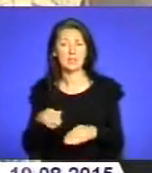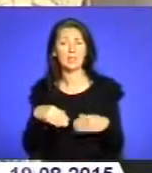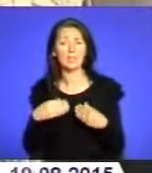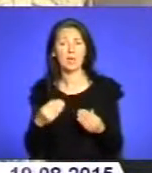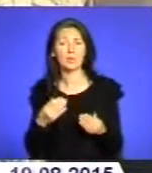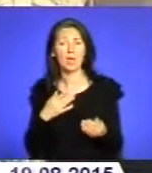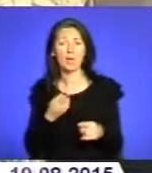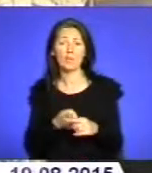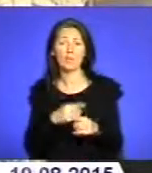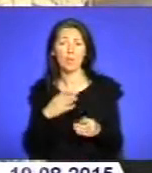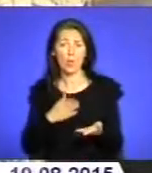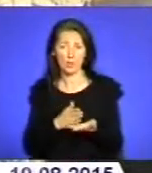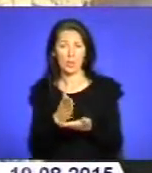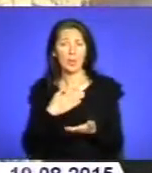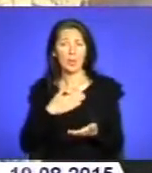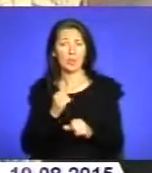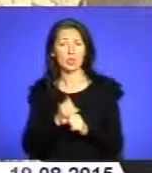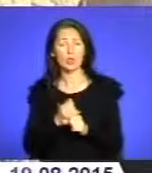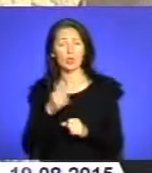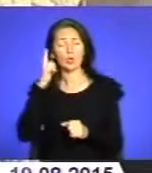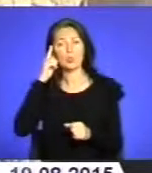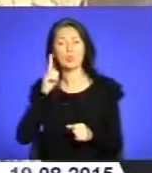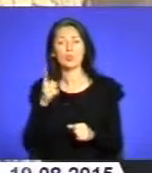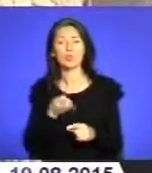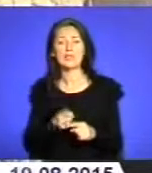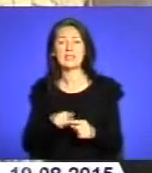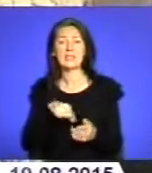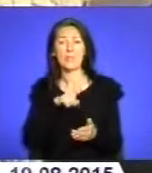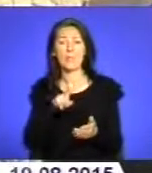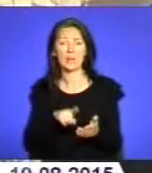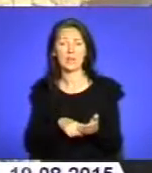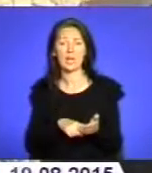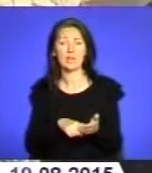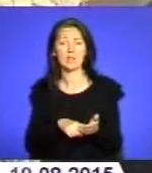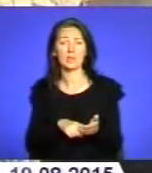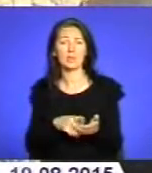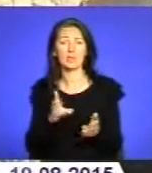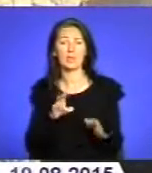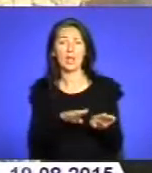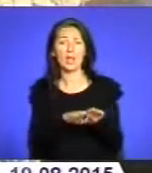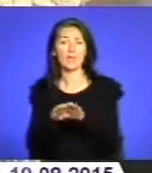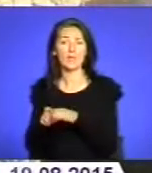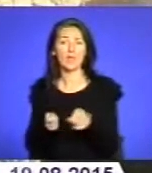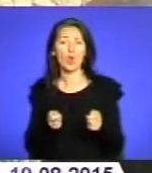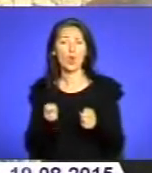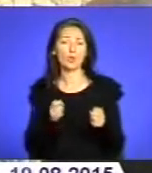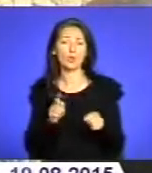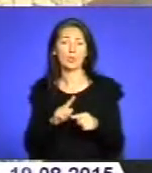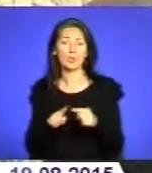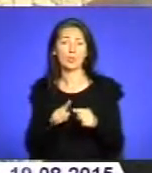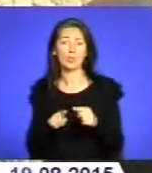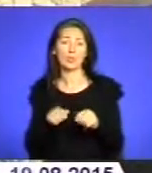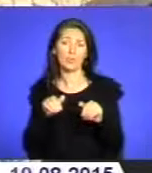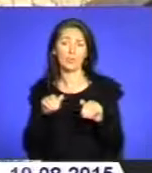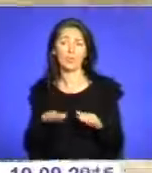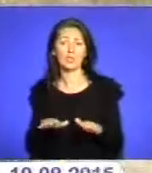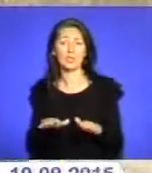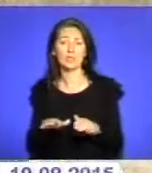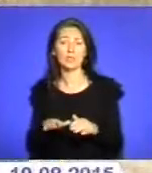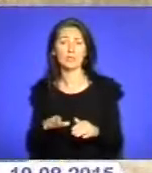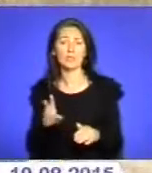напрямку працюємо. Я думаю, що воно це питання на рівні уряду в скорому порядку воно вирішиться.